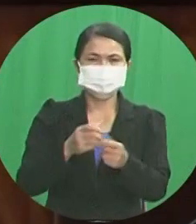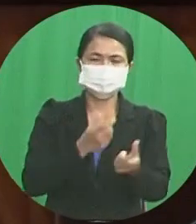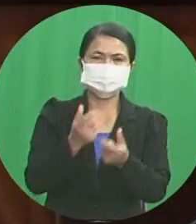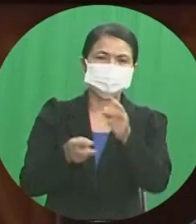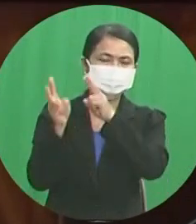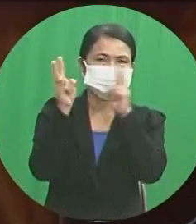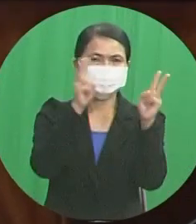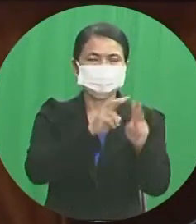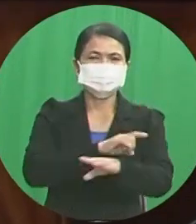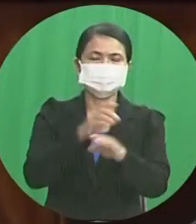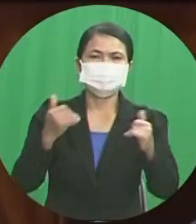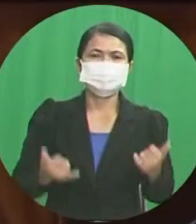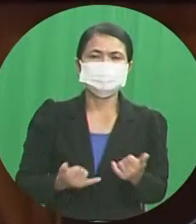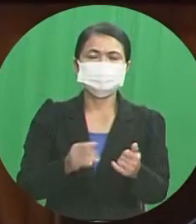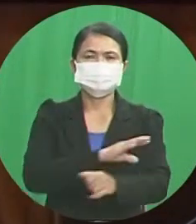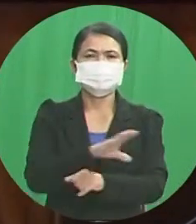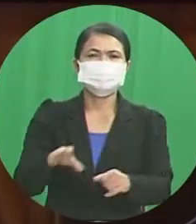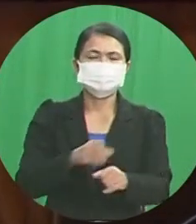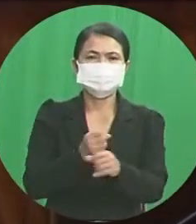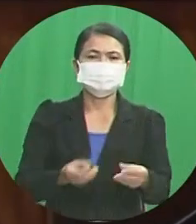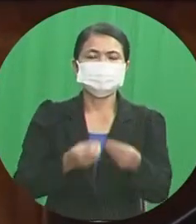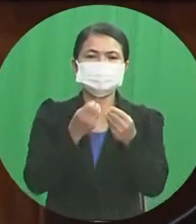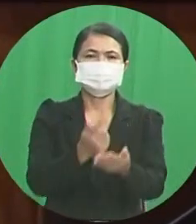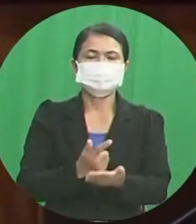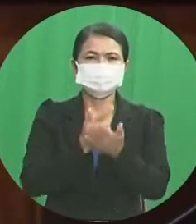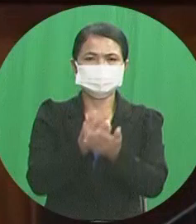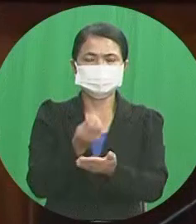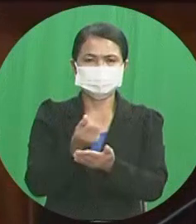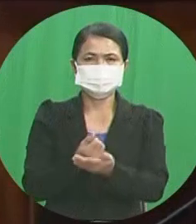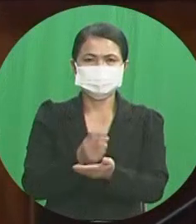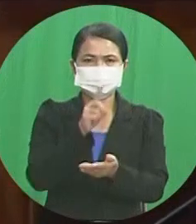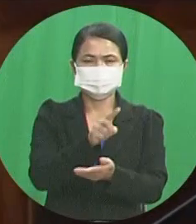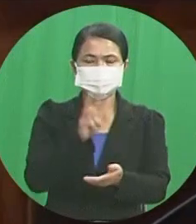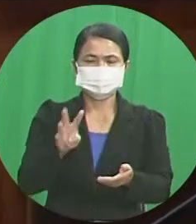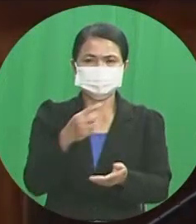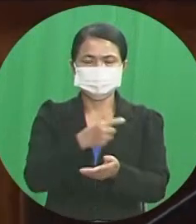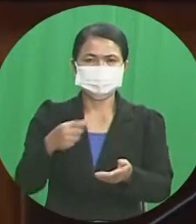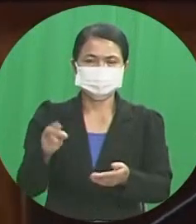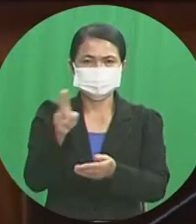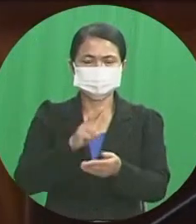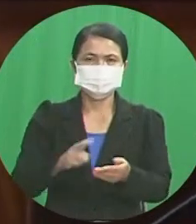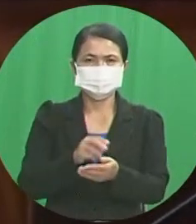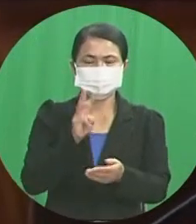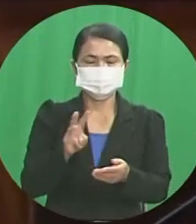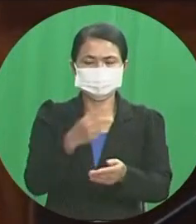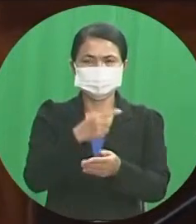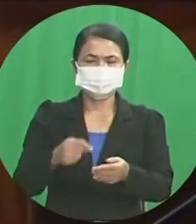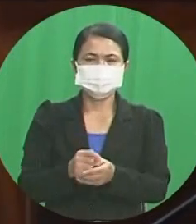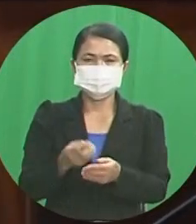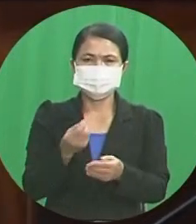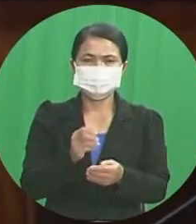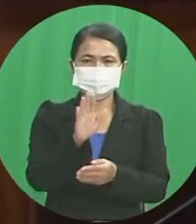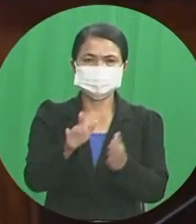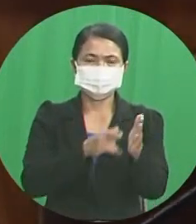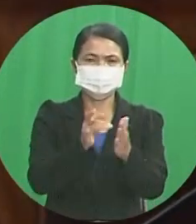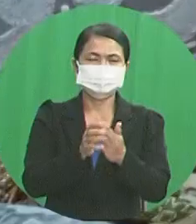ទស្សនកិច្ចនាពេលនេះកម្ពុជាបានផ្ដល់ជំនួយថវិកា13លានដុល្លារដែល3លានដុល្លារថវិការបស់